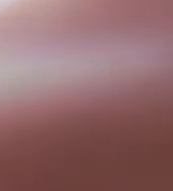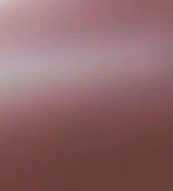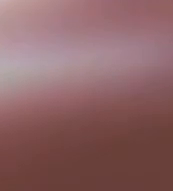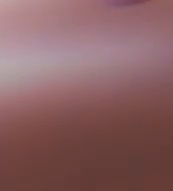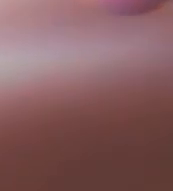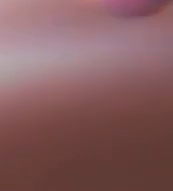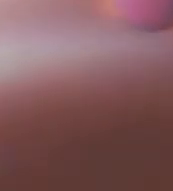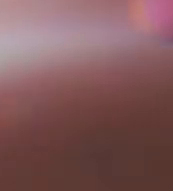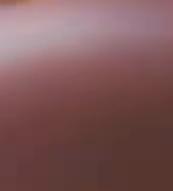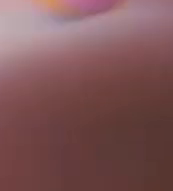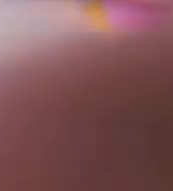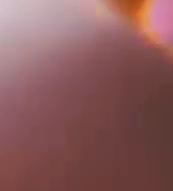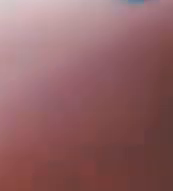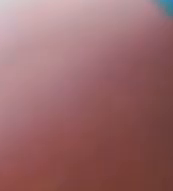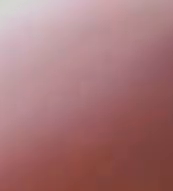ام